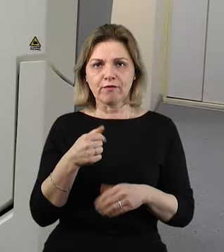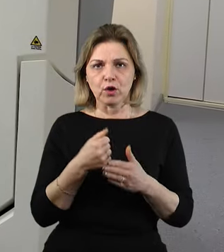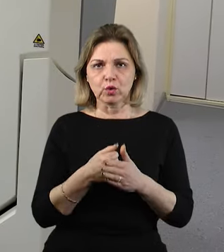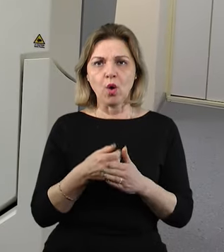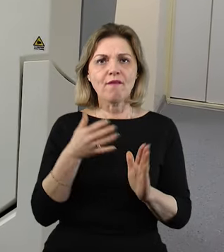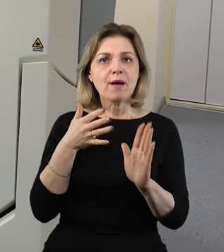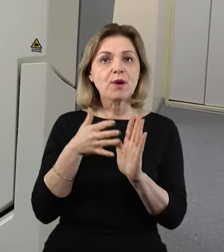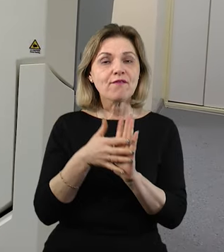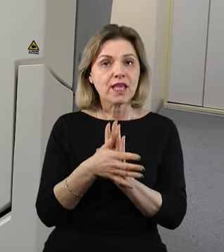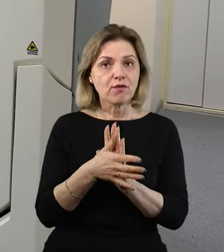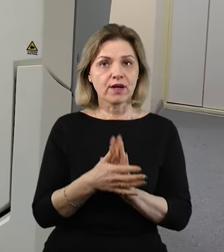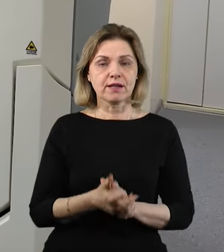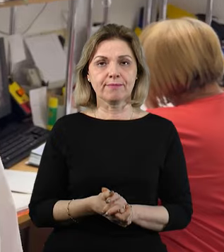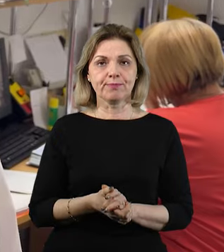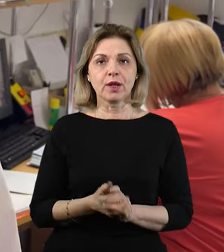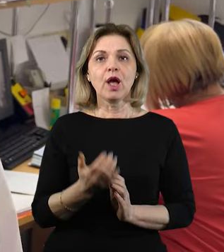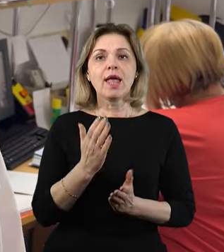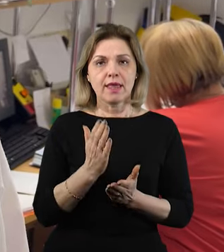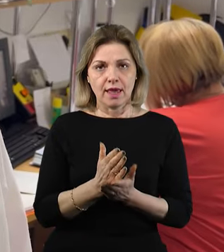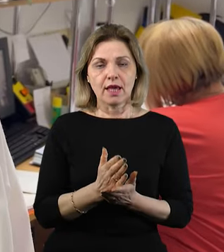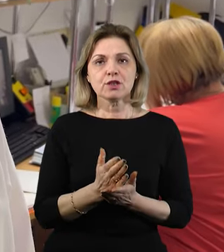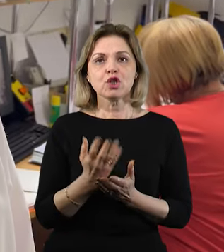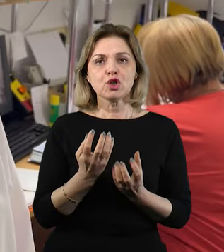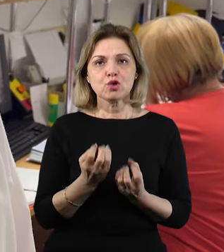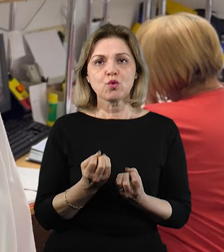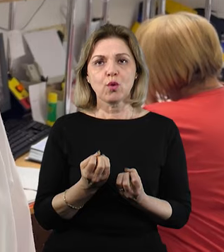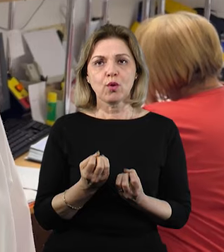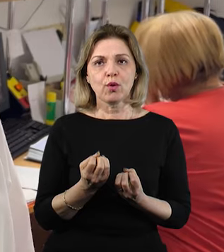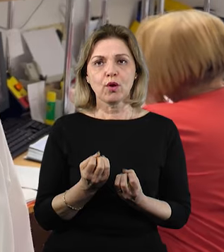до радіаційного випромінювання. Є у нас ще